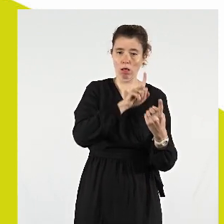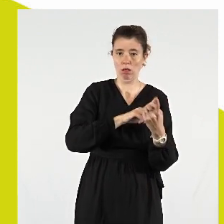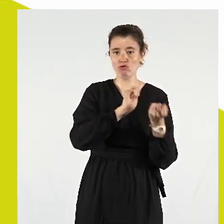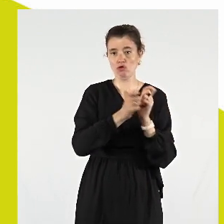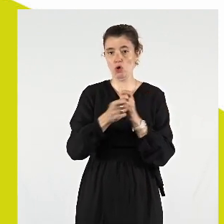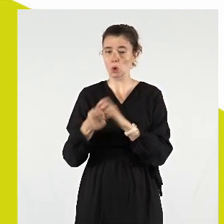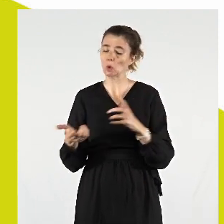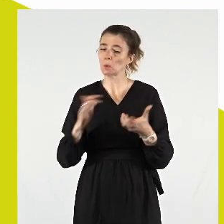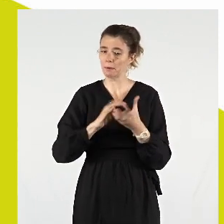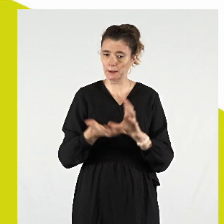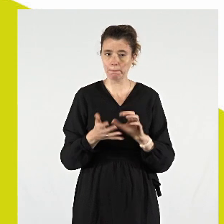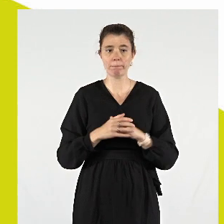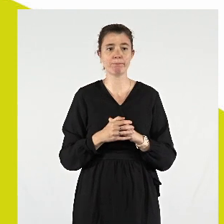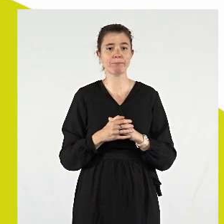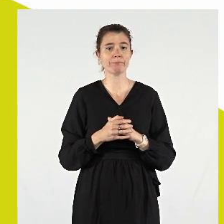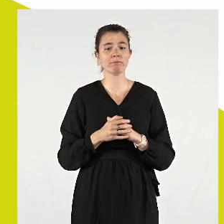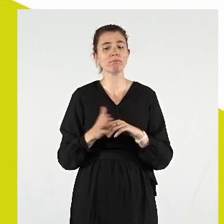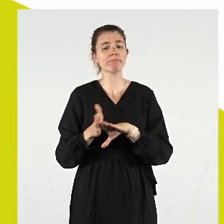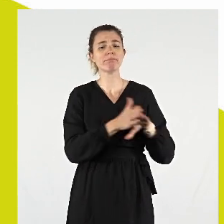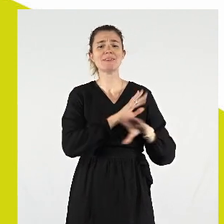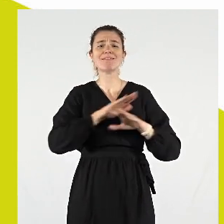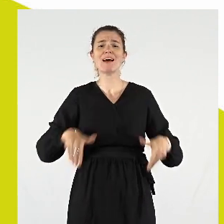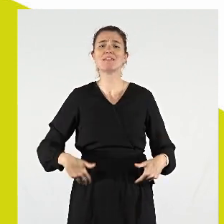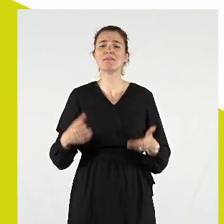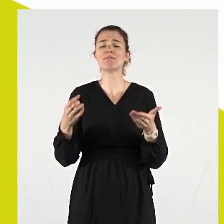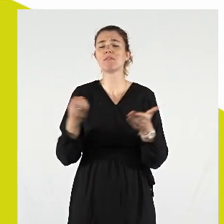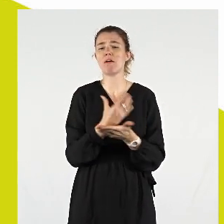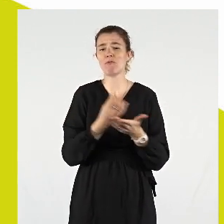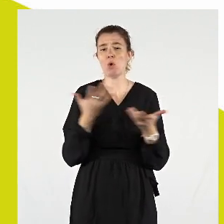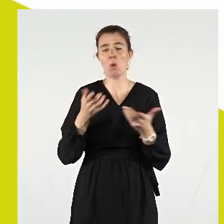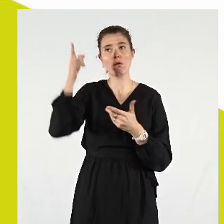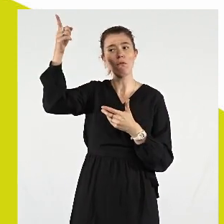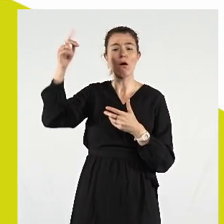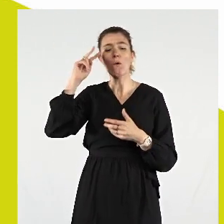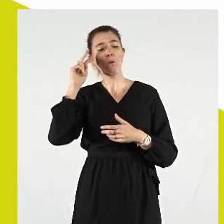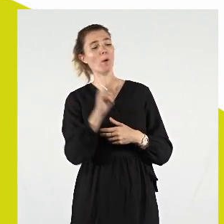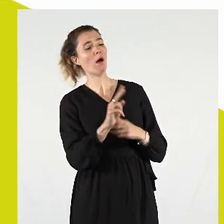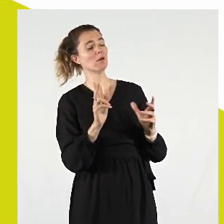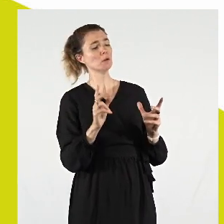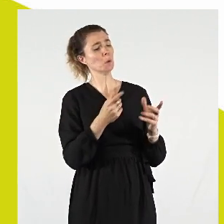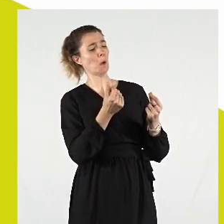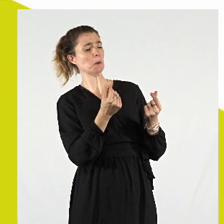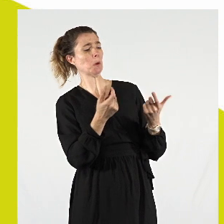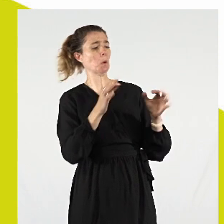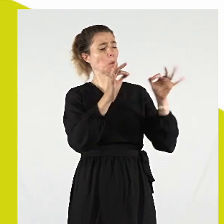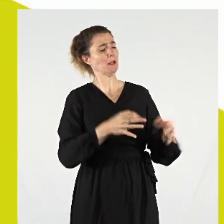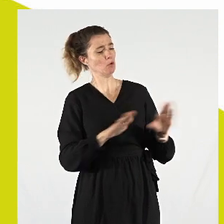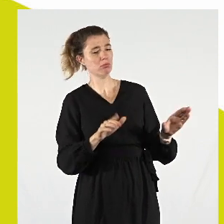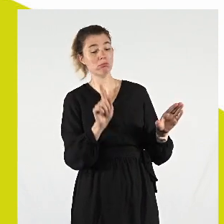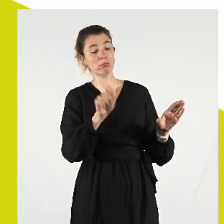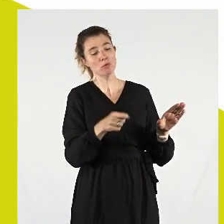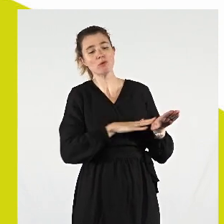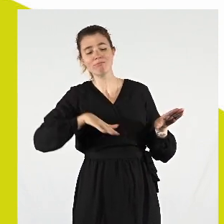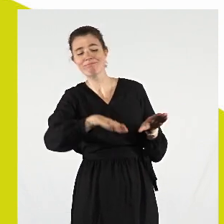Dernier élément de cadrage, la Cour des comptes ne se préoccupe pas que d'affaires comptables et que d'économie, mais évidemment on se préoccupe aussi des